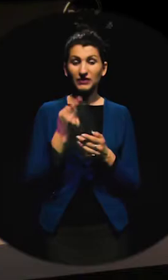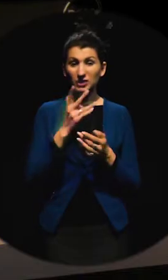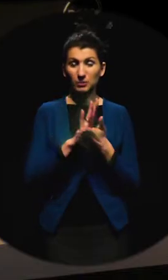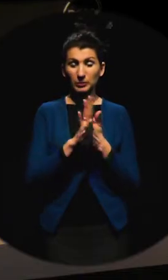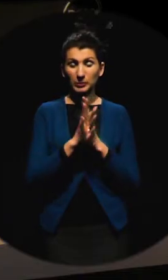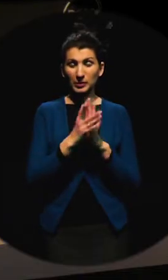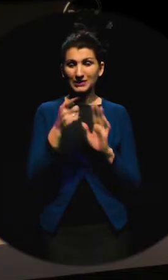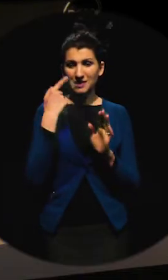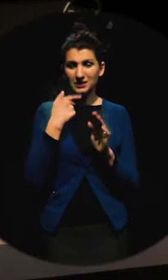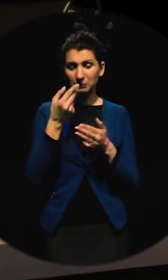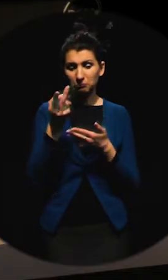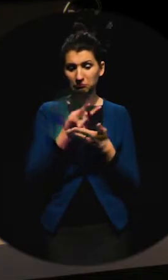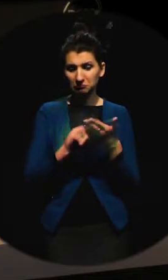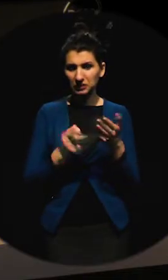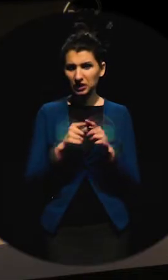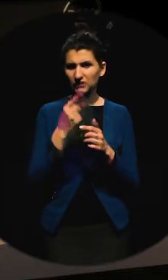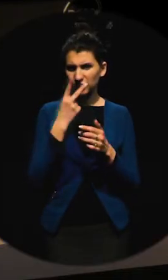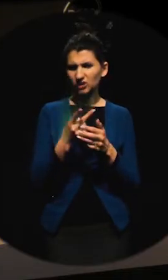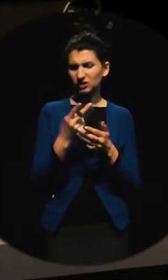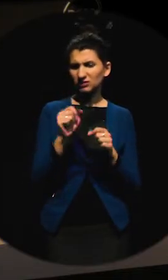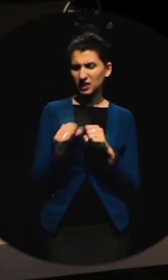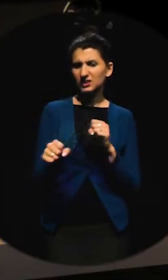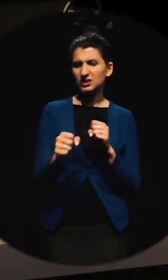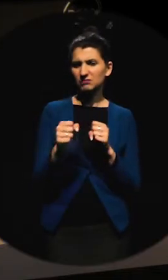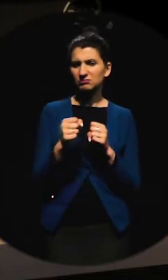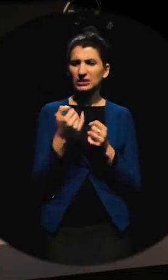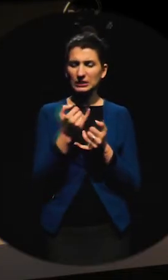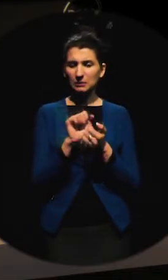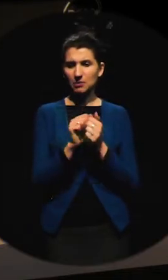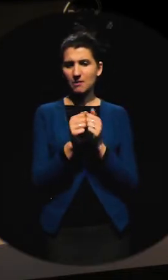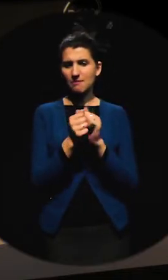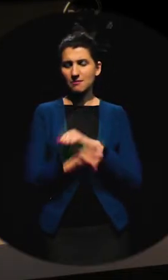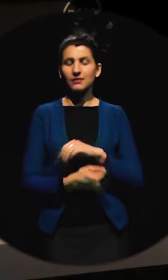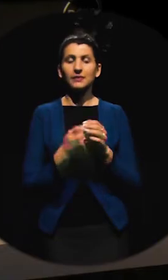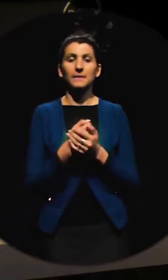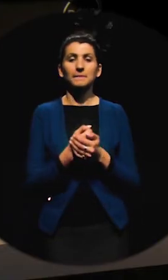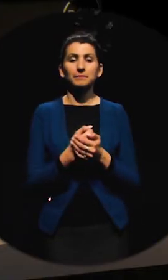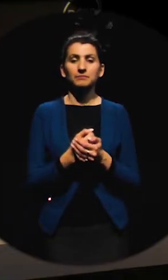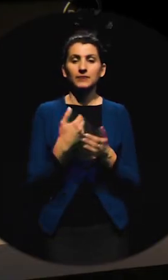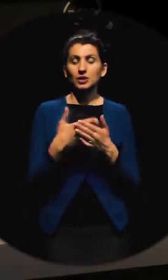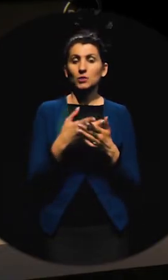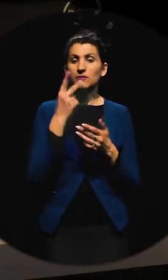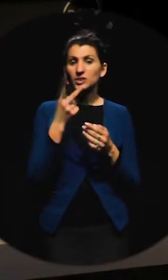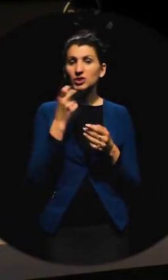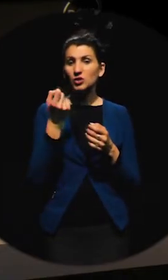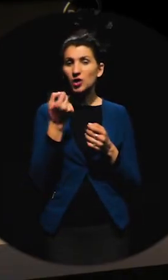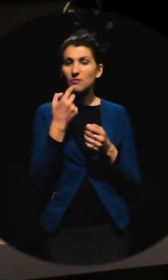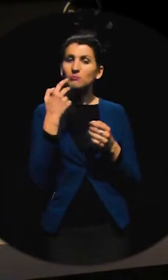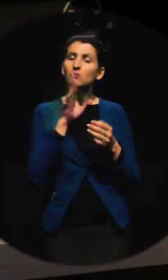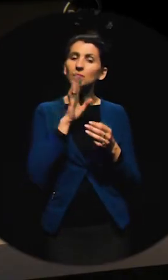język zaczyna czerpać z dyskursu, którego twórcami są